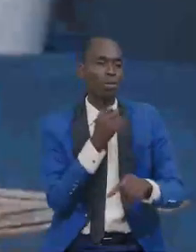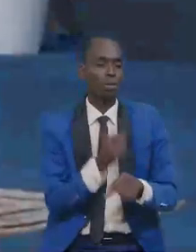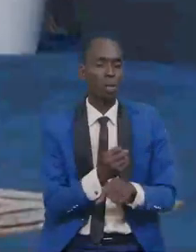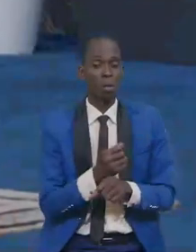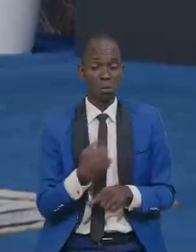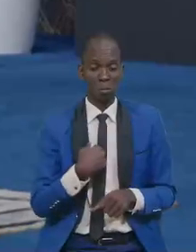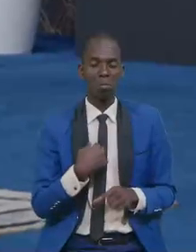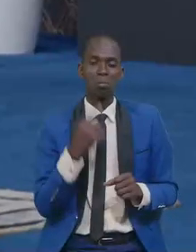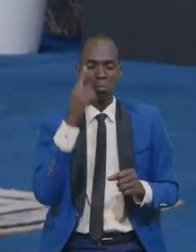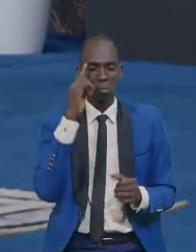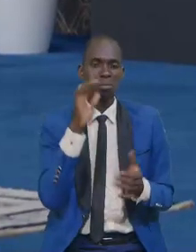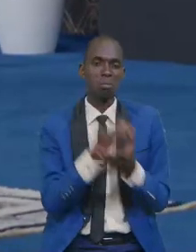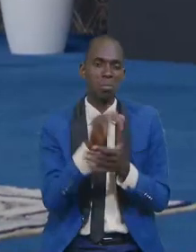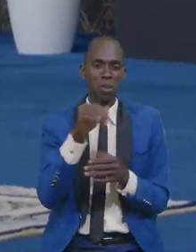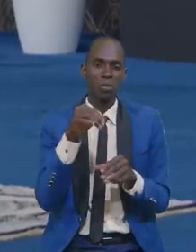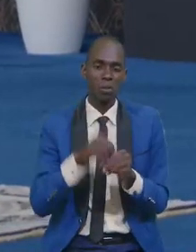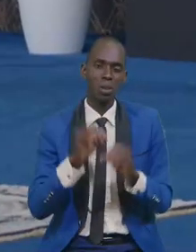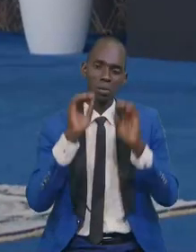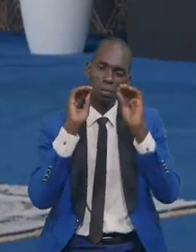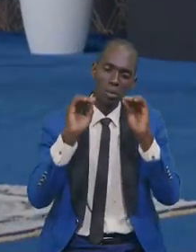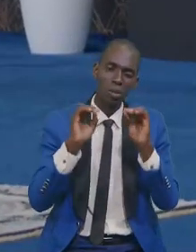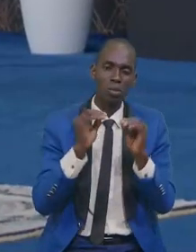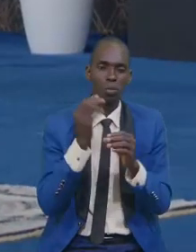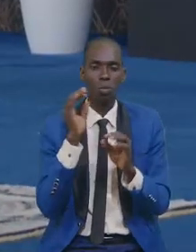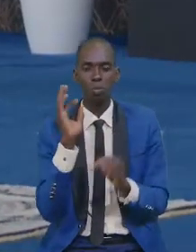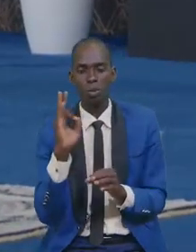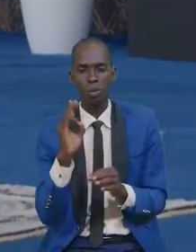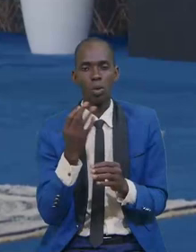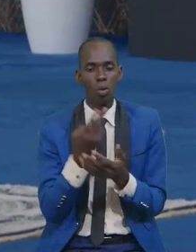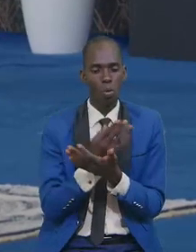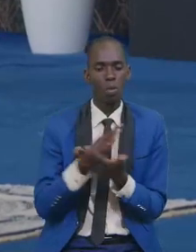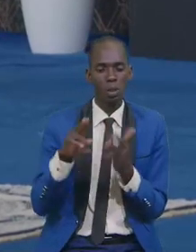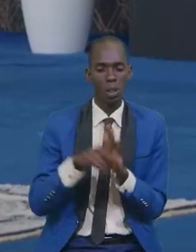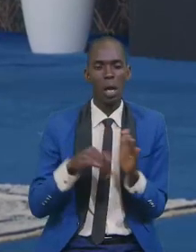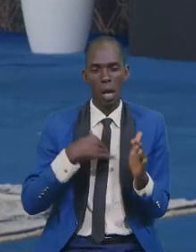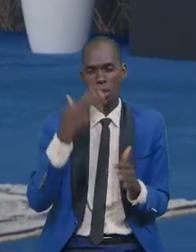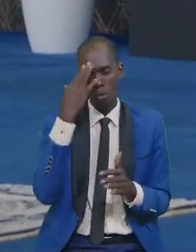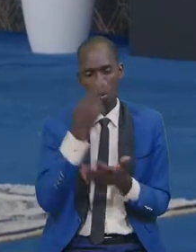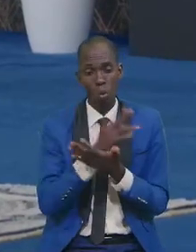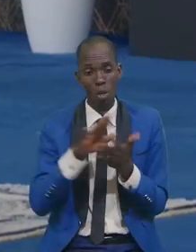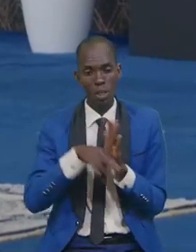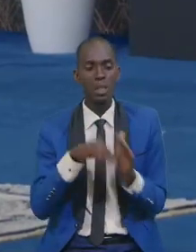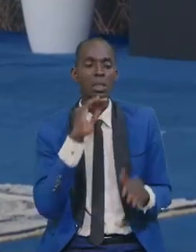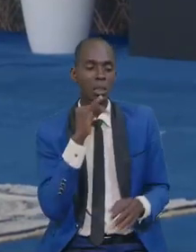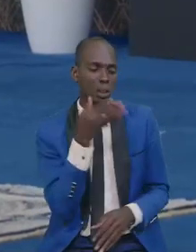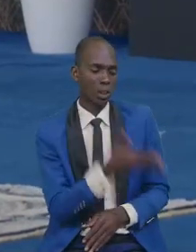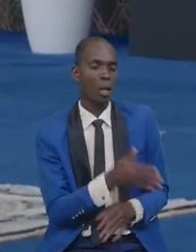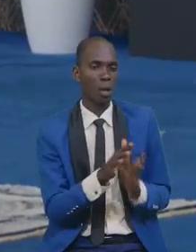30 ans, et je crois à la sainteté. Je crois que c'est dans la Bible.